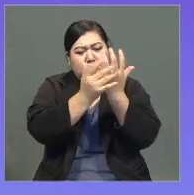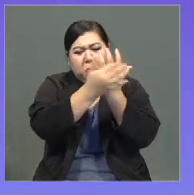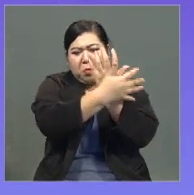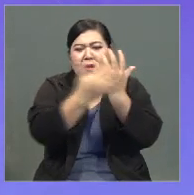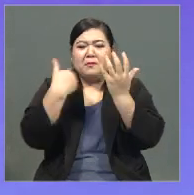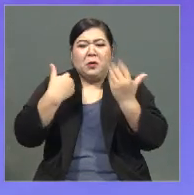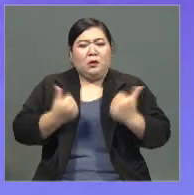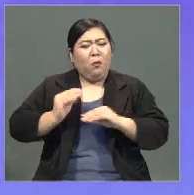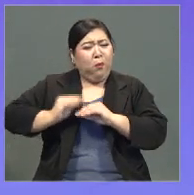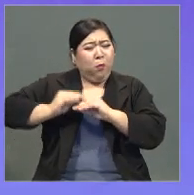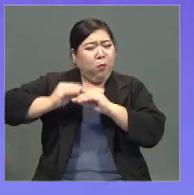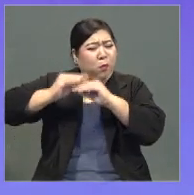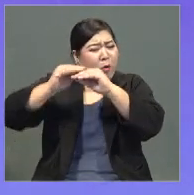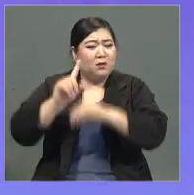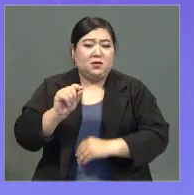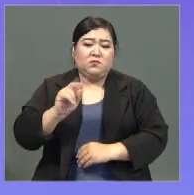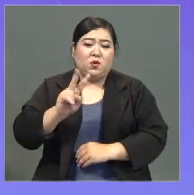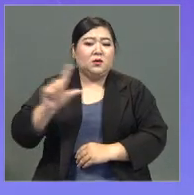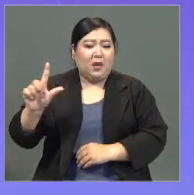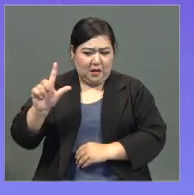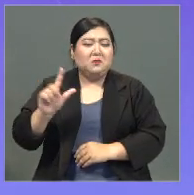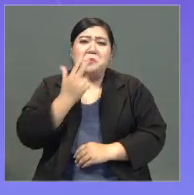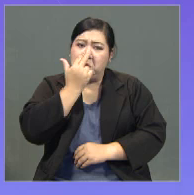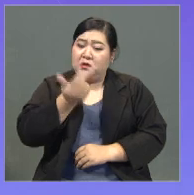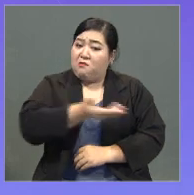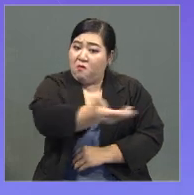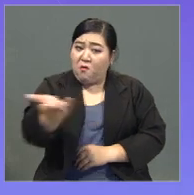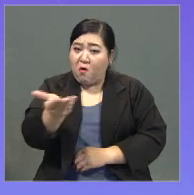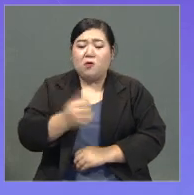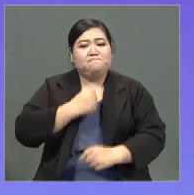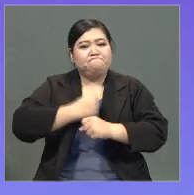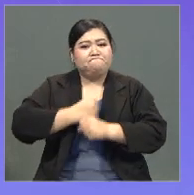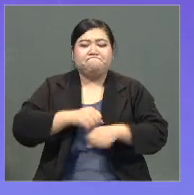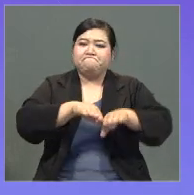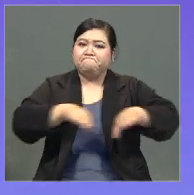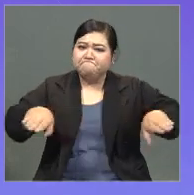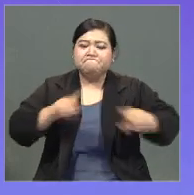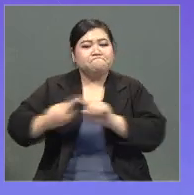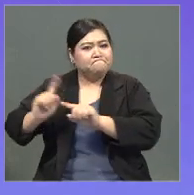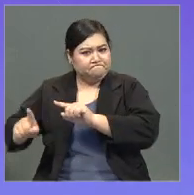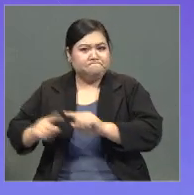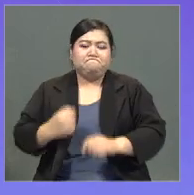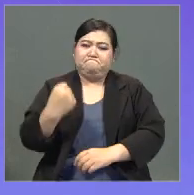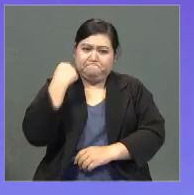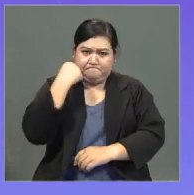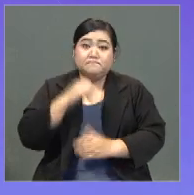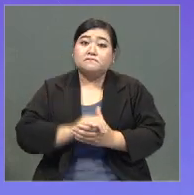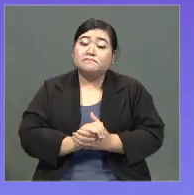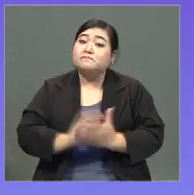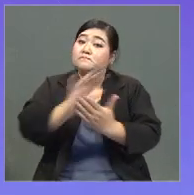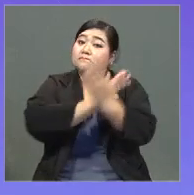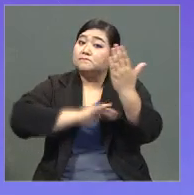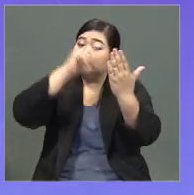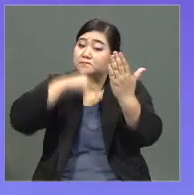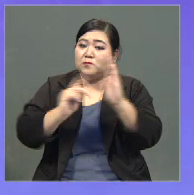นเข้าไปแล้วนะคะเพราะฉะนั้นก็ยังมีความจำเป็นนะคะที่จะต้องใช้หลักเกณฑ์หรือว่ามาตรการต่างๆอยู่นะคะบ้านเราเนี่ยมีการผ่อนคลายก